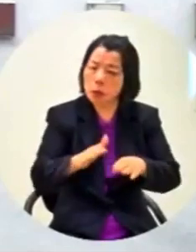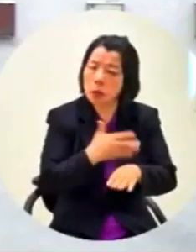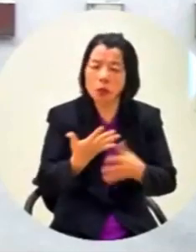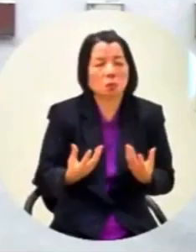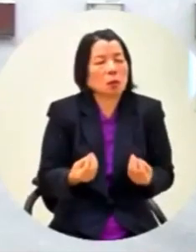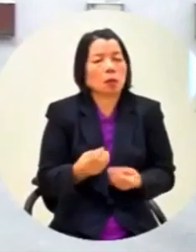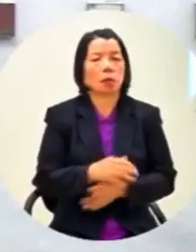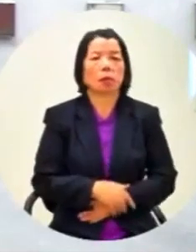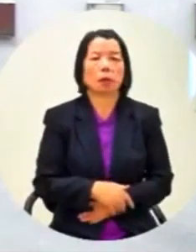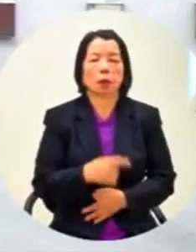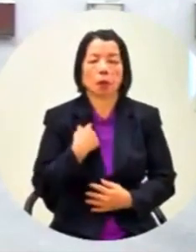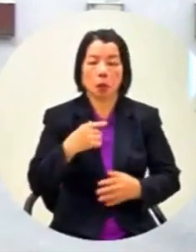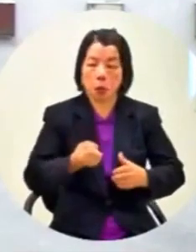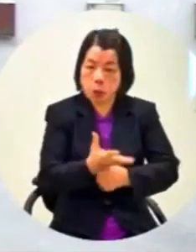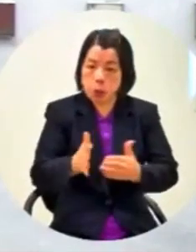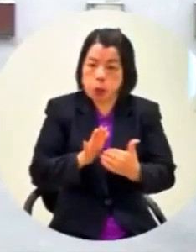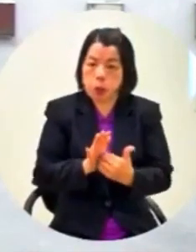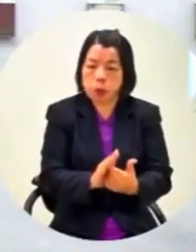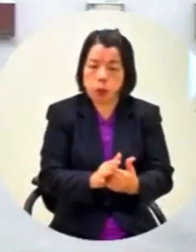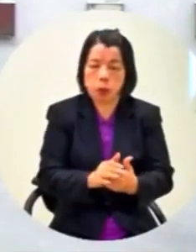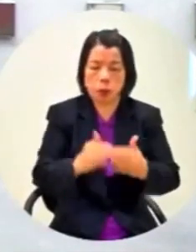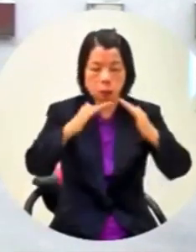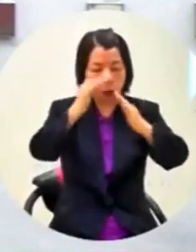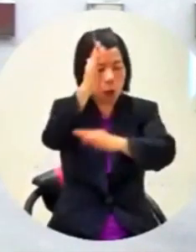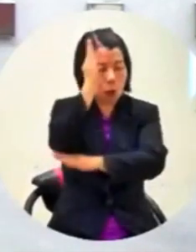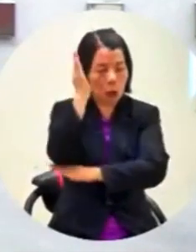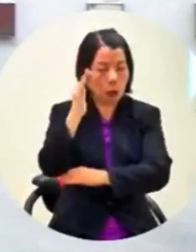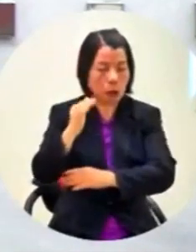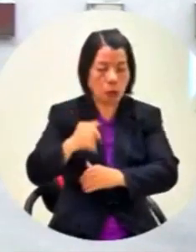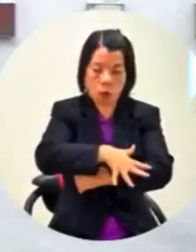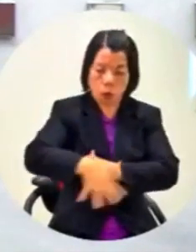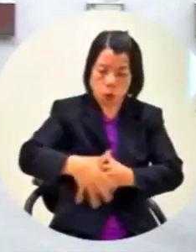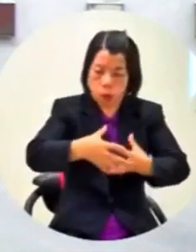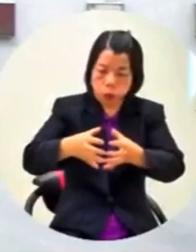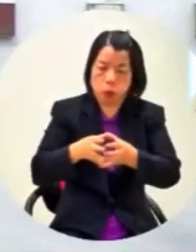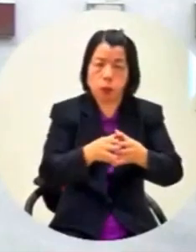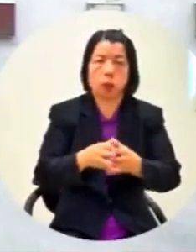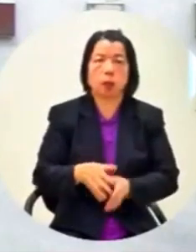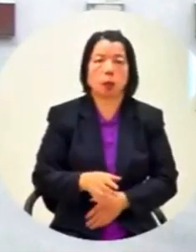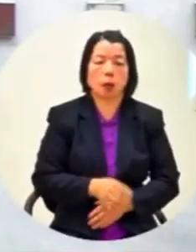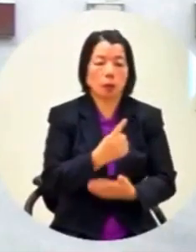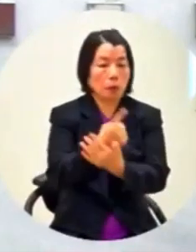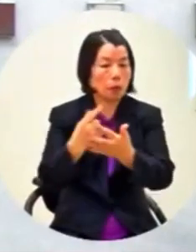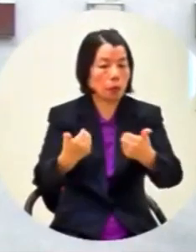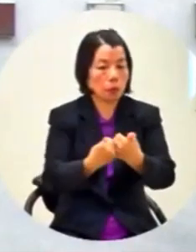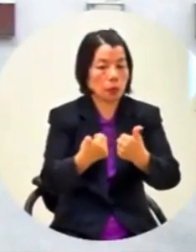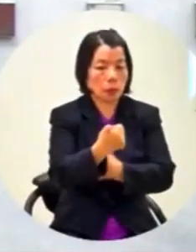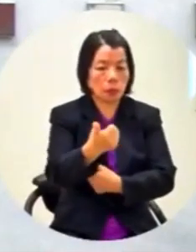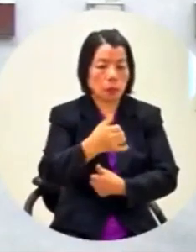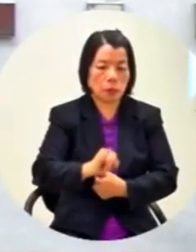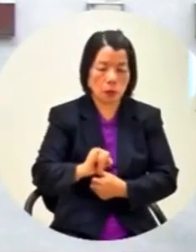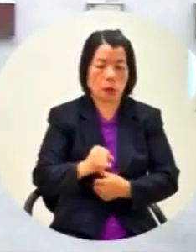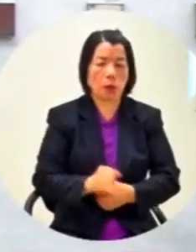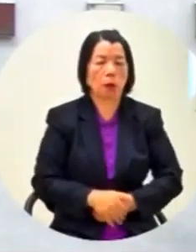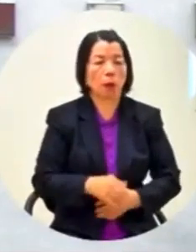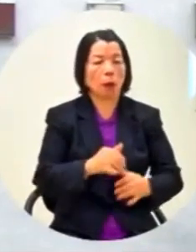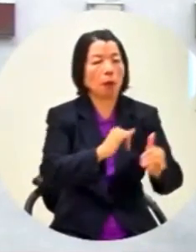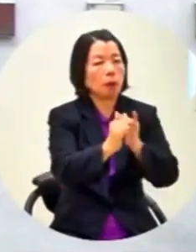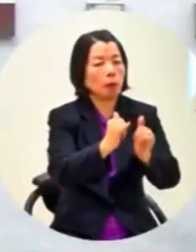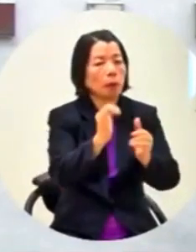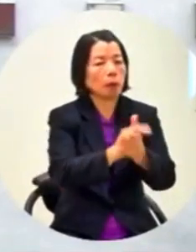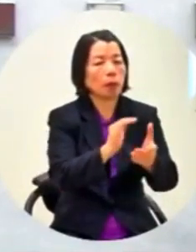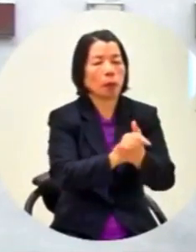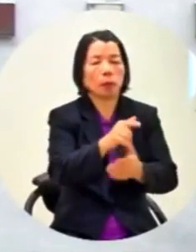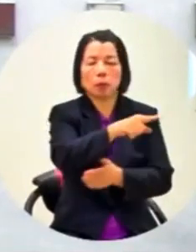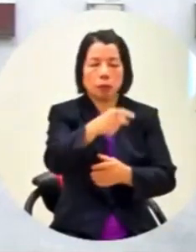先，这是市政府所有团队，也是各位在座的议员女士先生以及所有市民朋友共同期